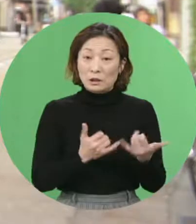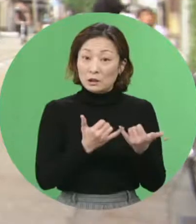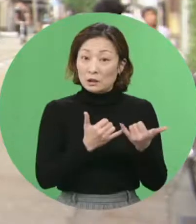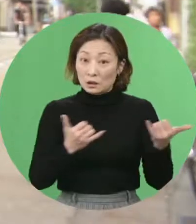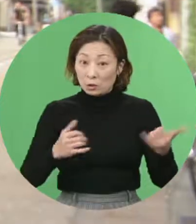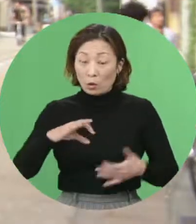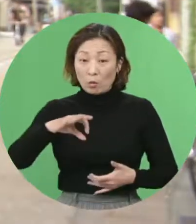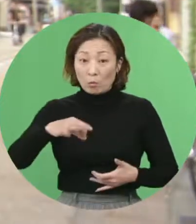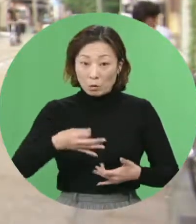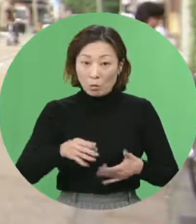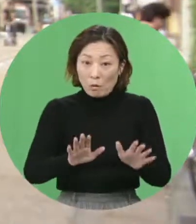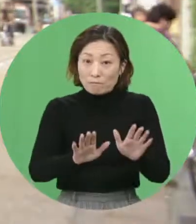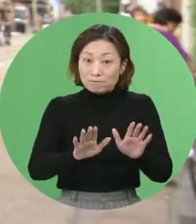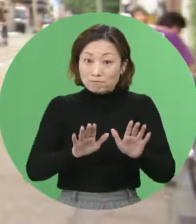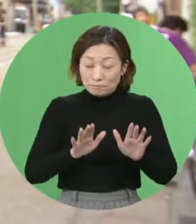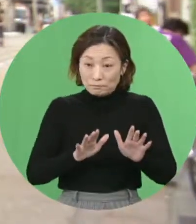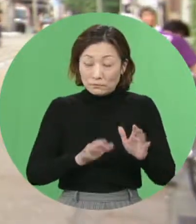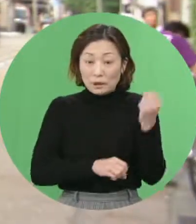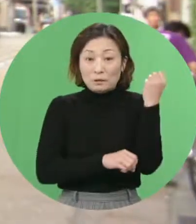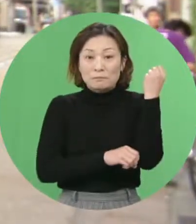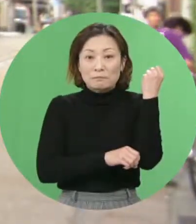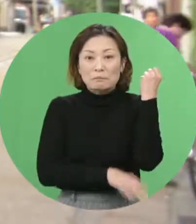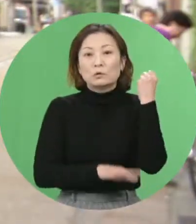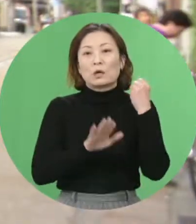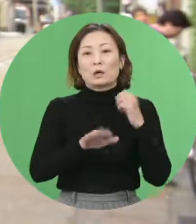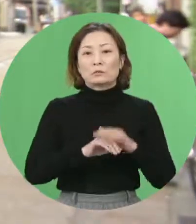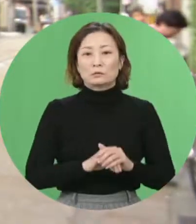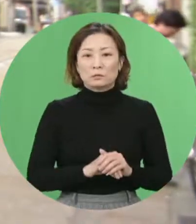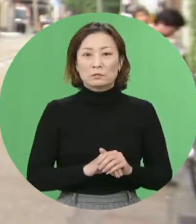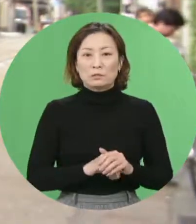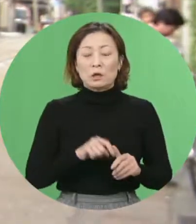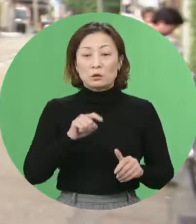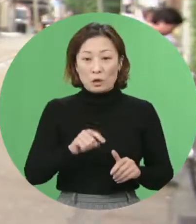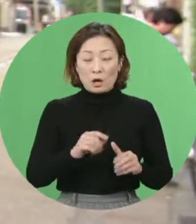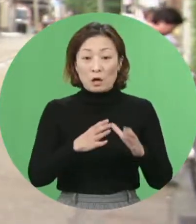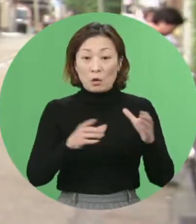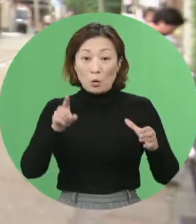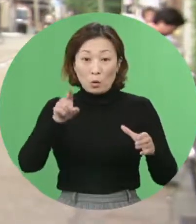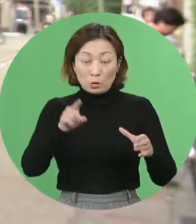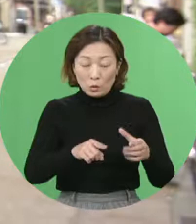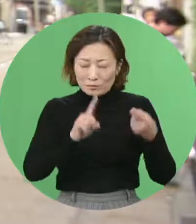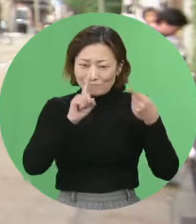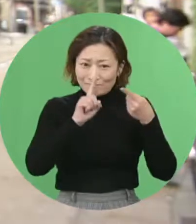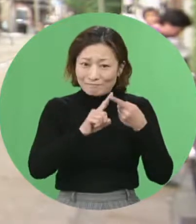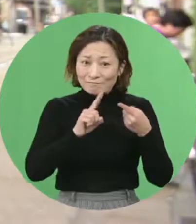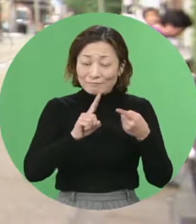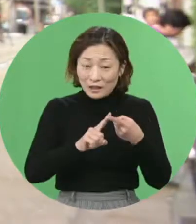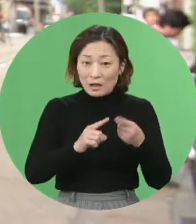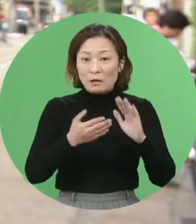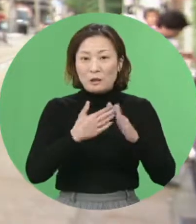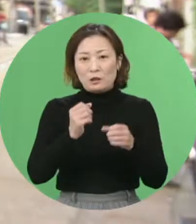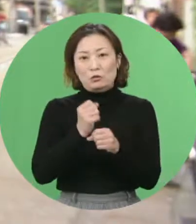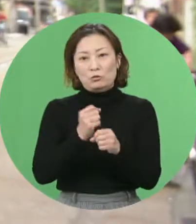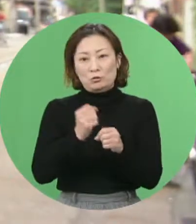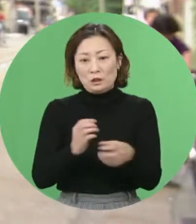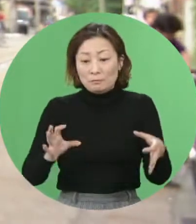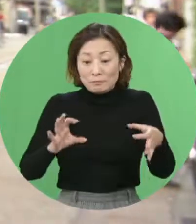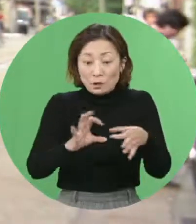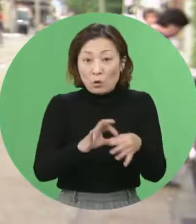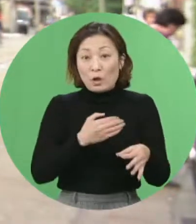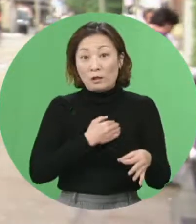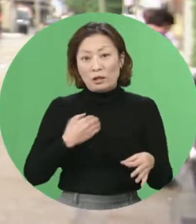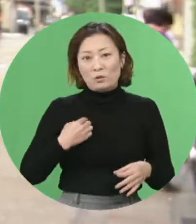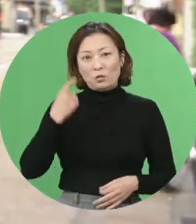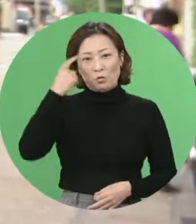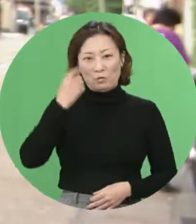も物も受け入れてきたという土壌があるので、それがまた大野らしい町づくりにつながるかなと思います